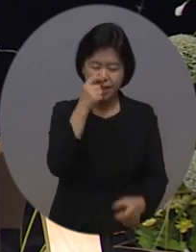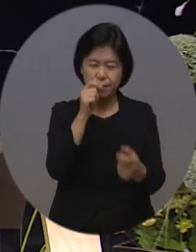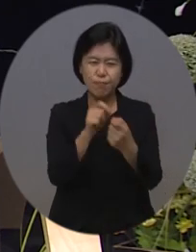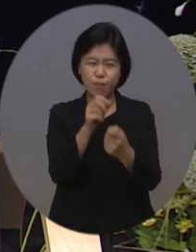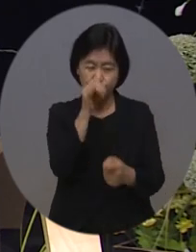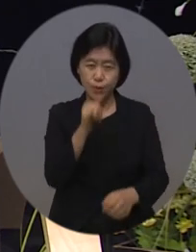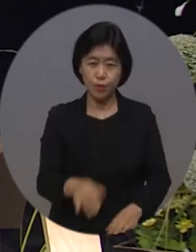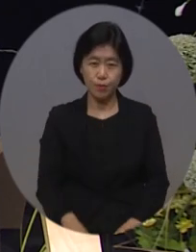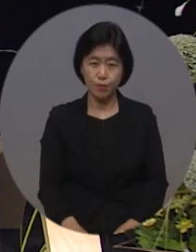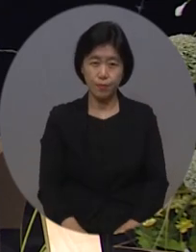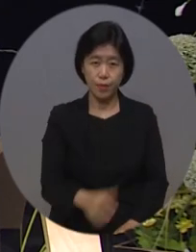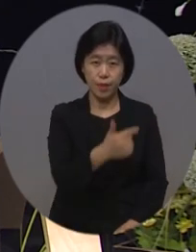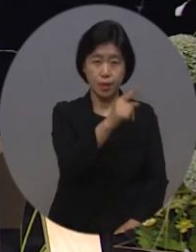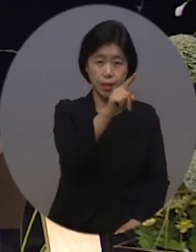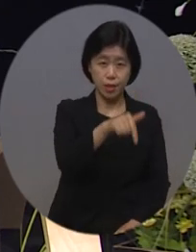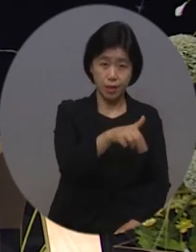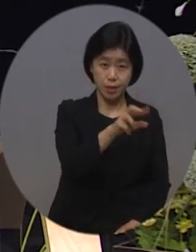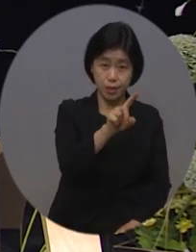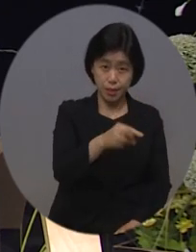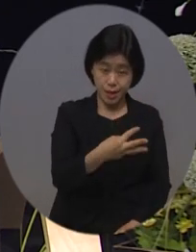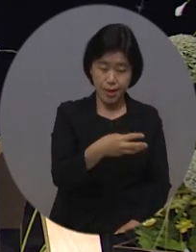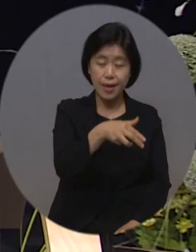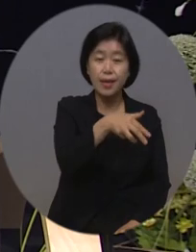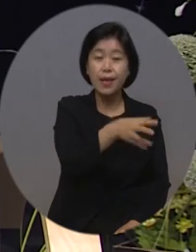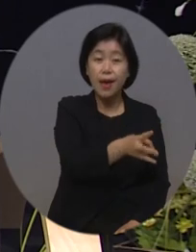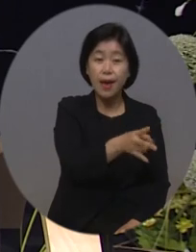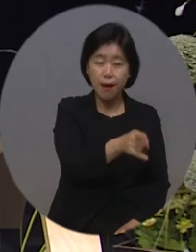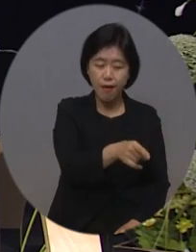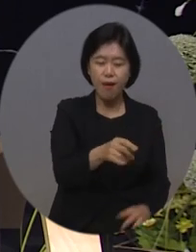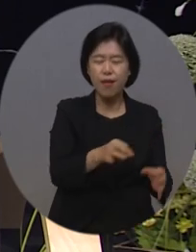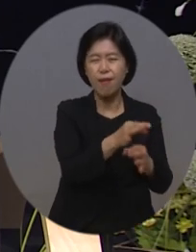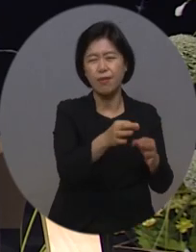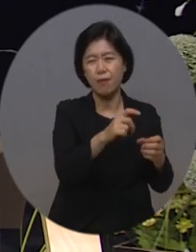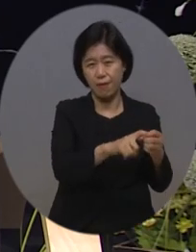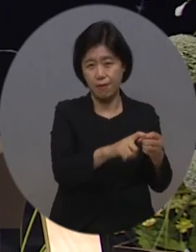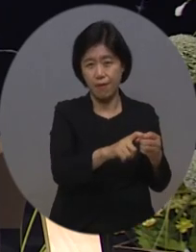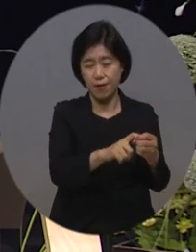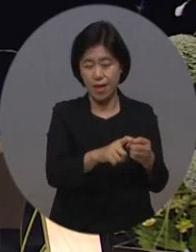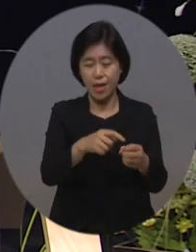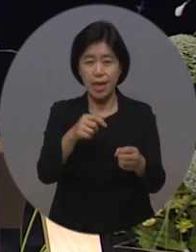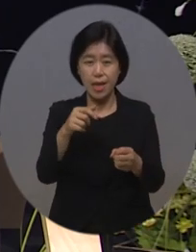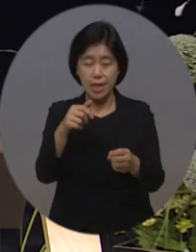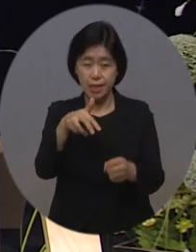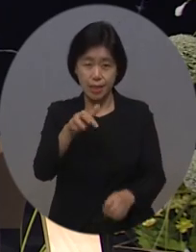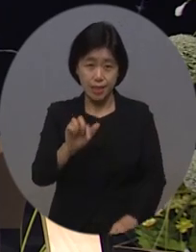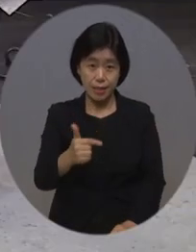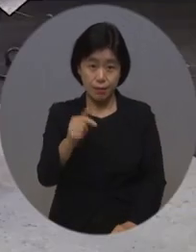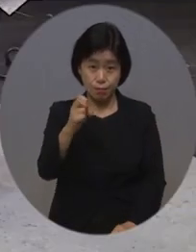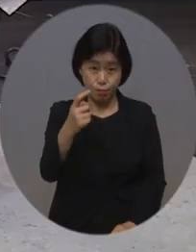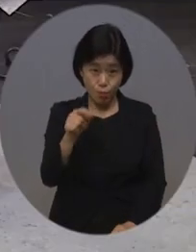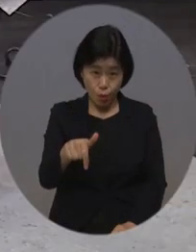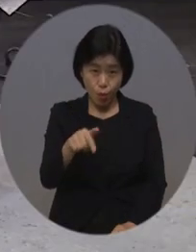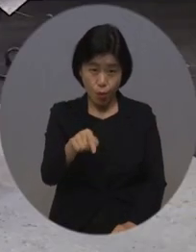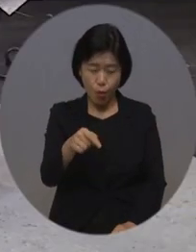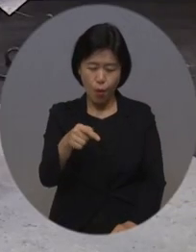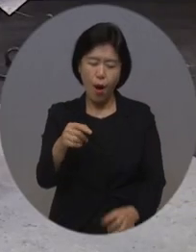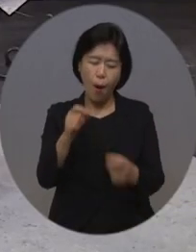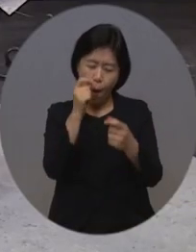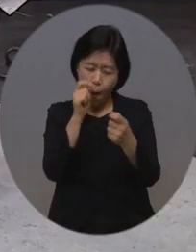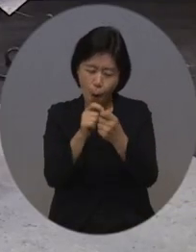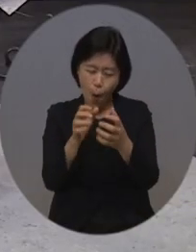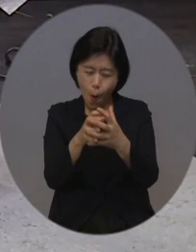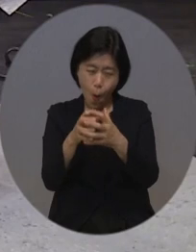낙찰개는 경제적 목적을, 친목개는 화목을 목적으로 한 짜임이었습니다. 우리